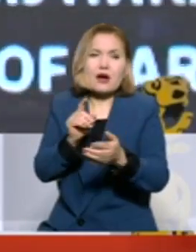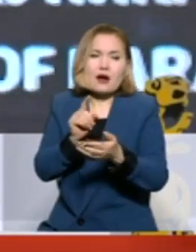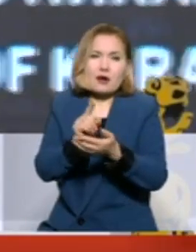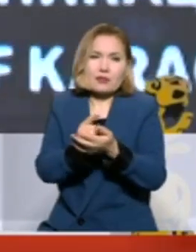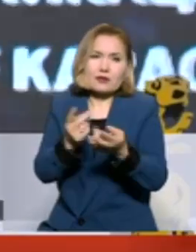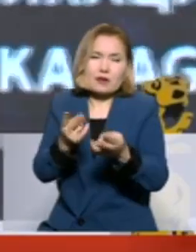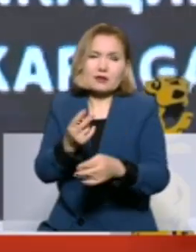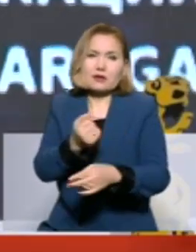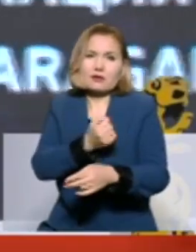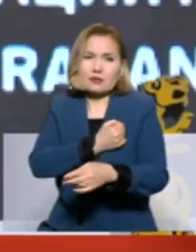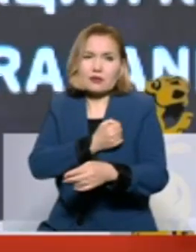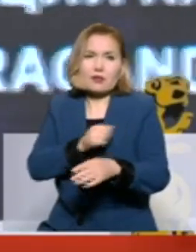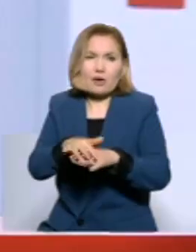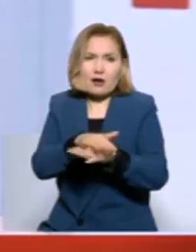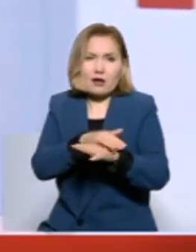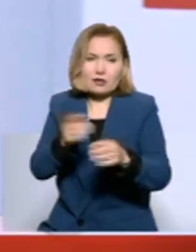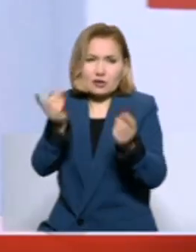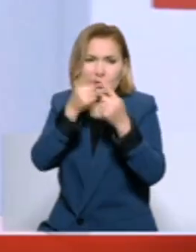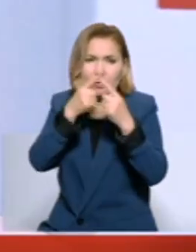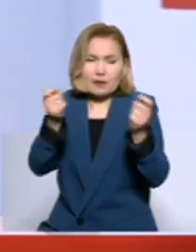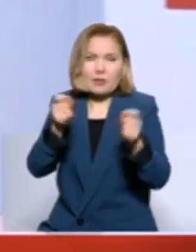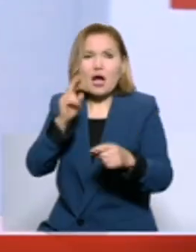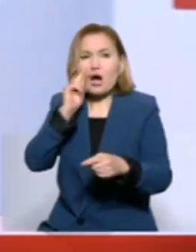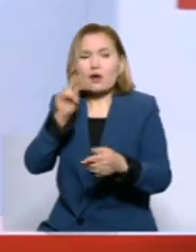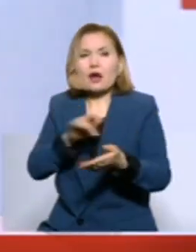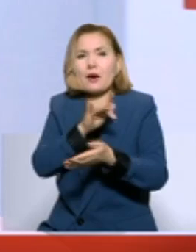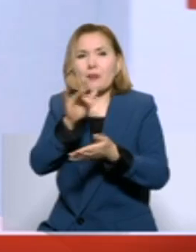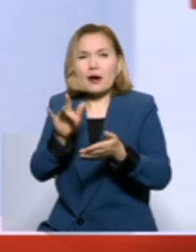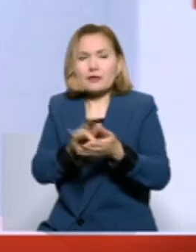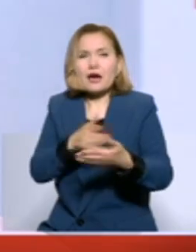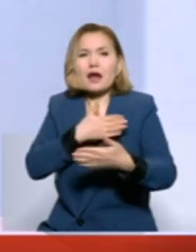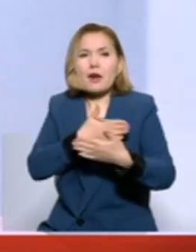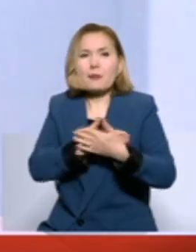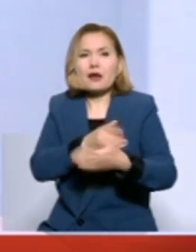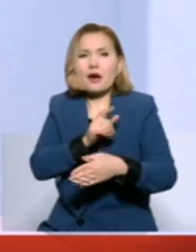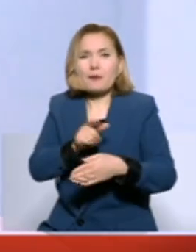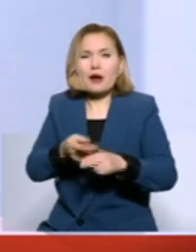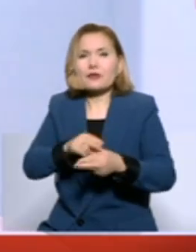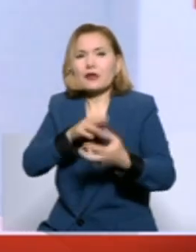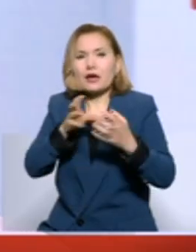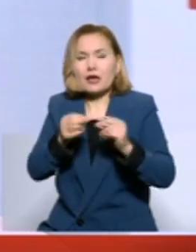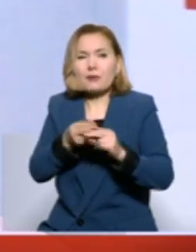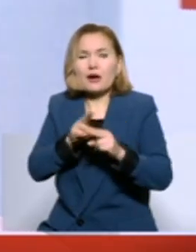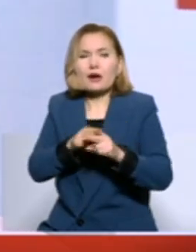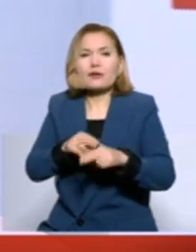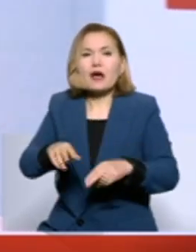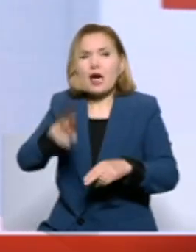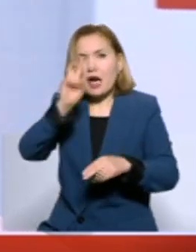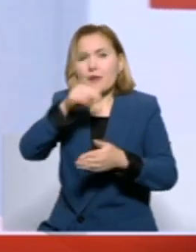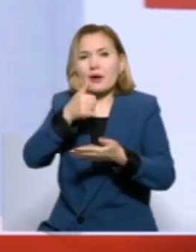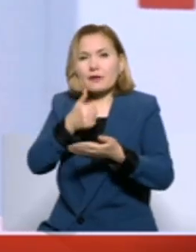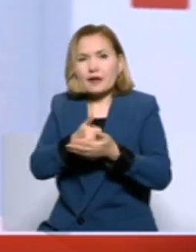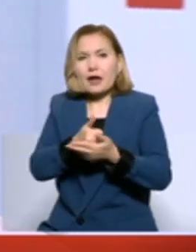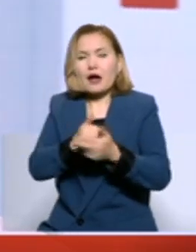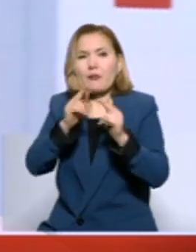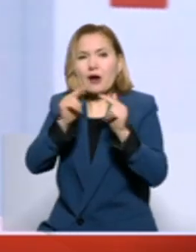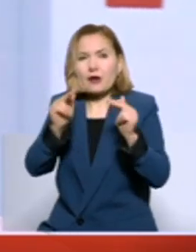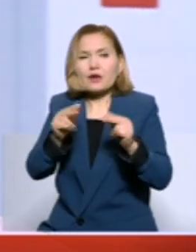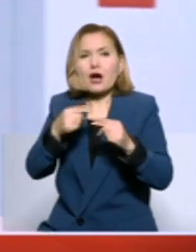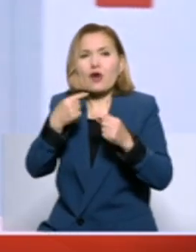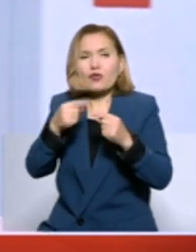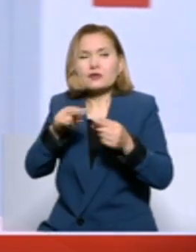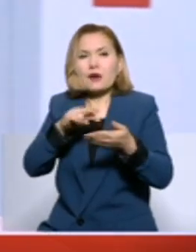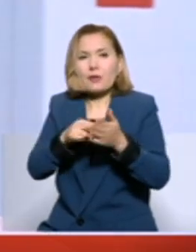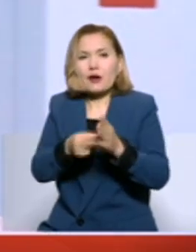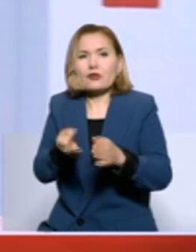жол бермеуге шақырады. Шымкент қаласының белсенді азаматтары Дендра саябақ ішіндегі елбасы резиденциясын өзге